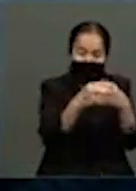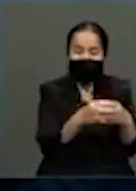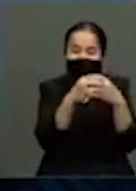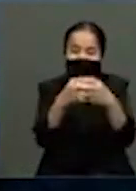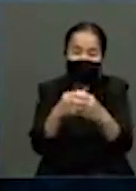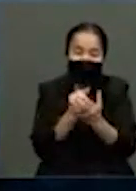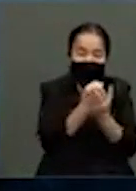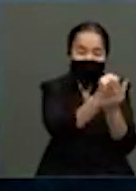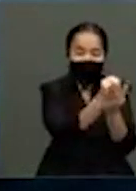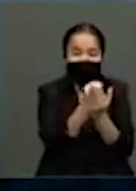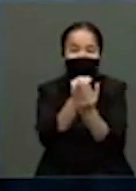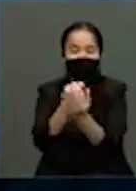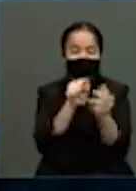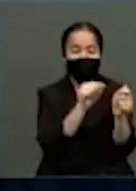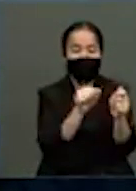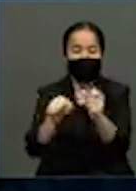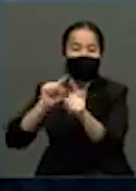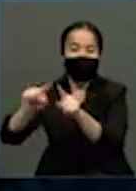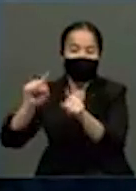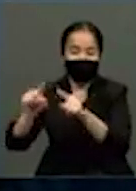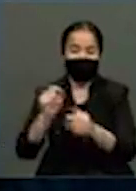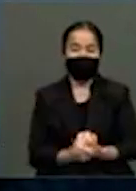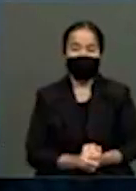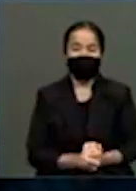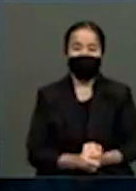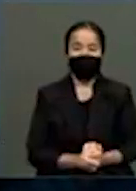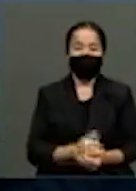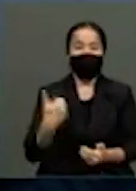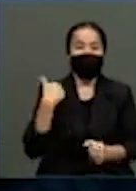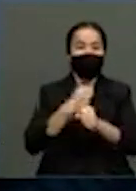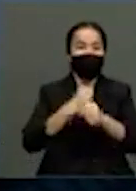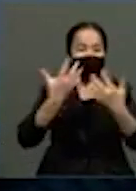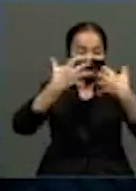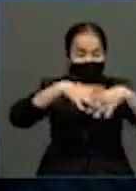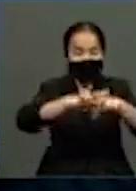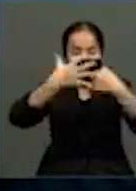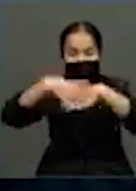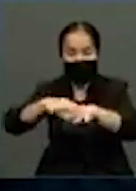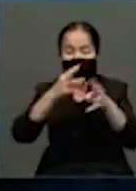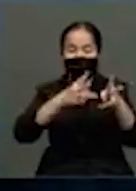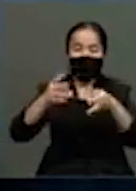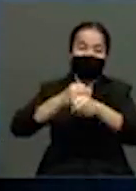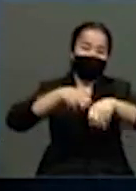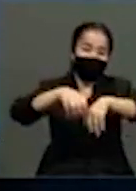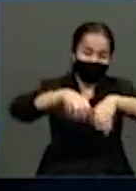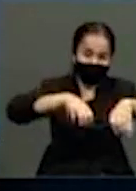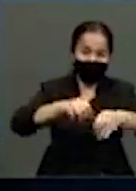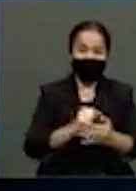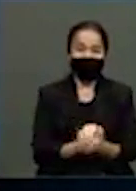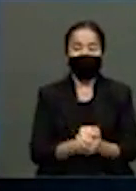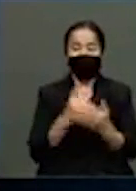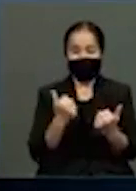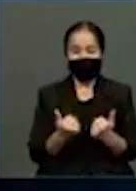กันนะครับทั้งภาคทุกส่วนนี่คือศูนย์บูรณาการของการบริหารจัดการเพราะฉะนั้นการขับเคลื่อนค